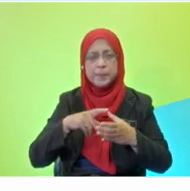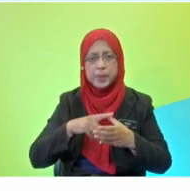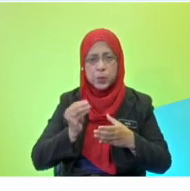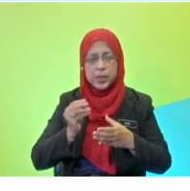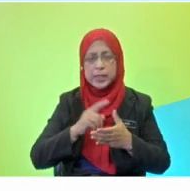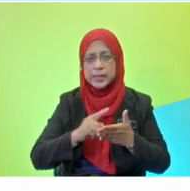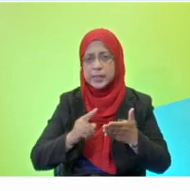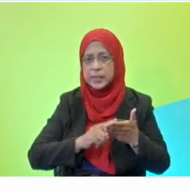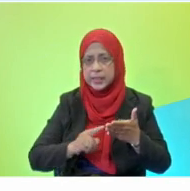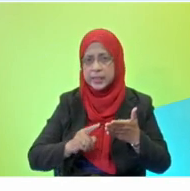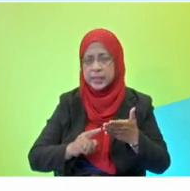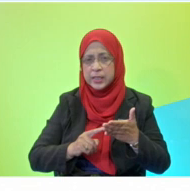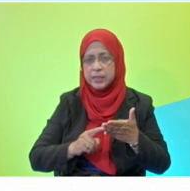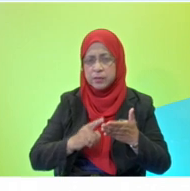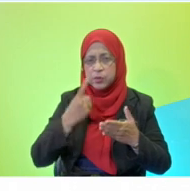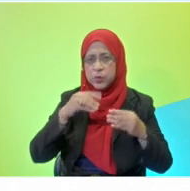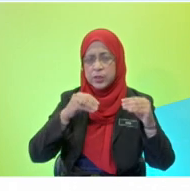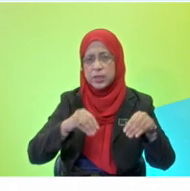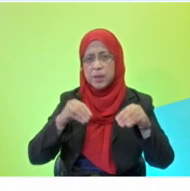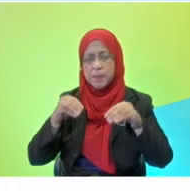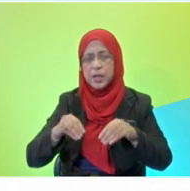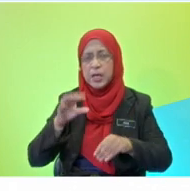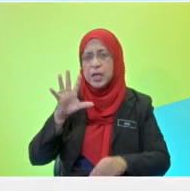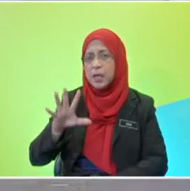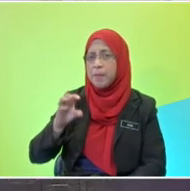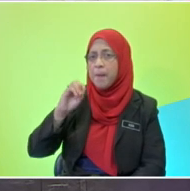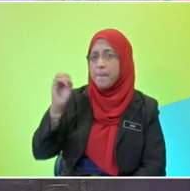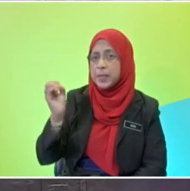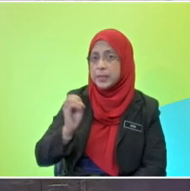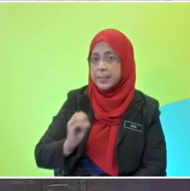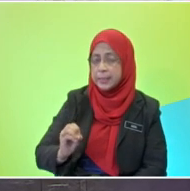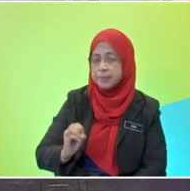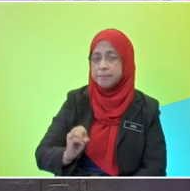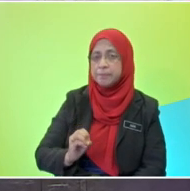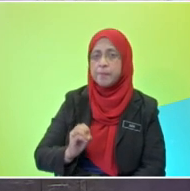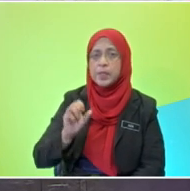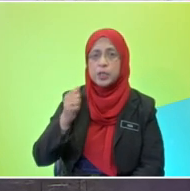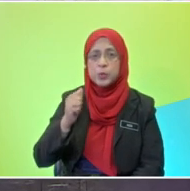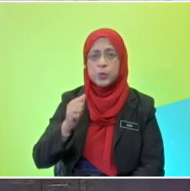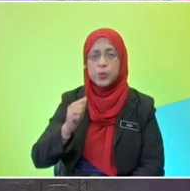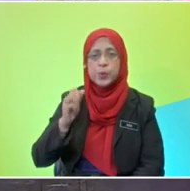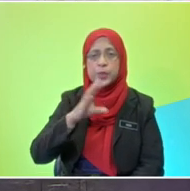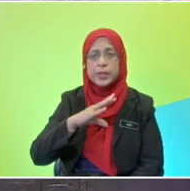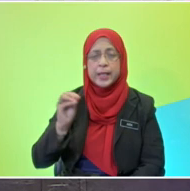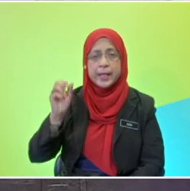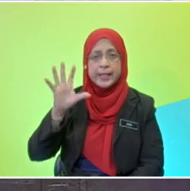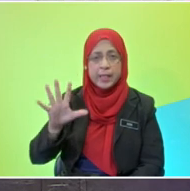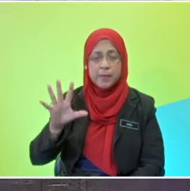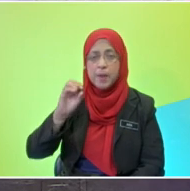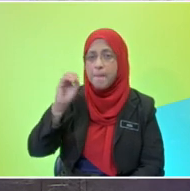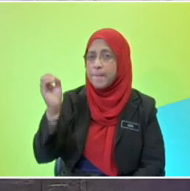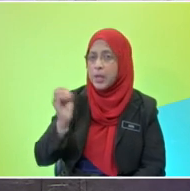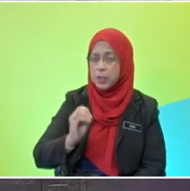zakat fitrah bagi tanaman itu 5% ah sudah paham ya 10 dan 5% ikut kepada